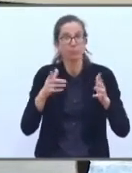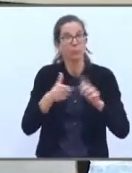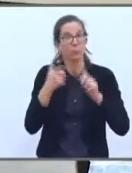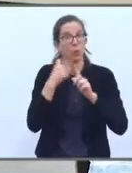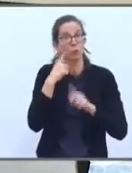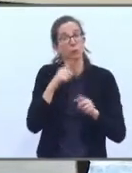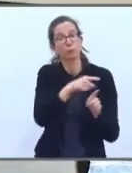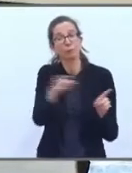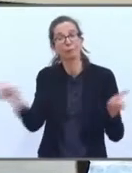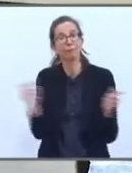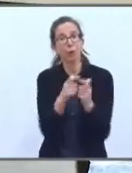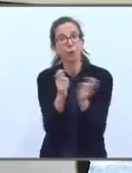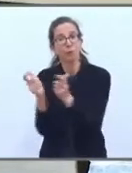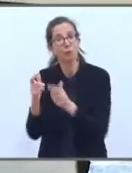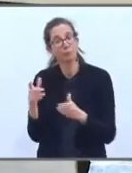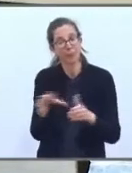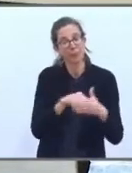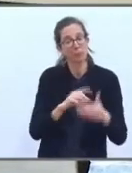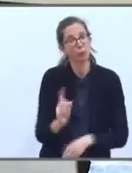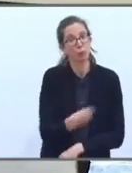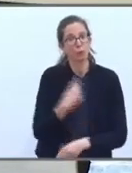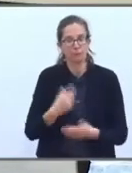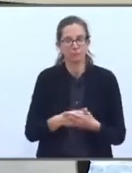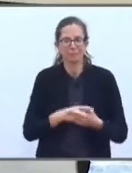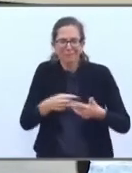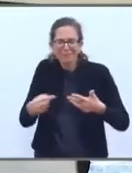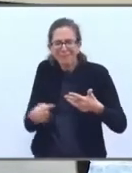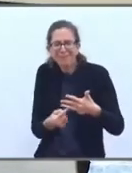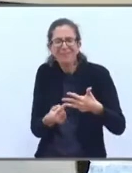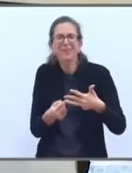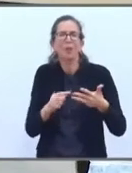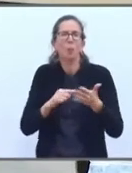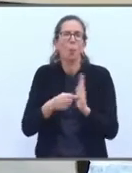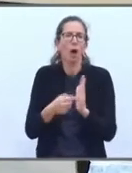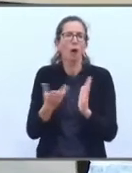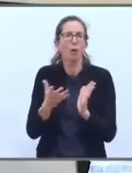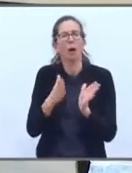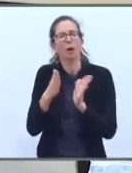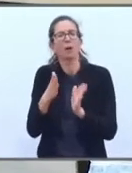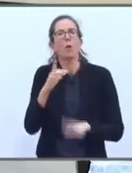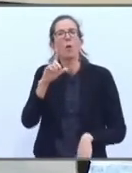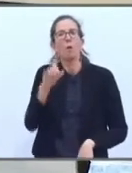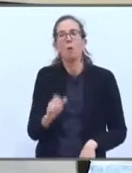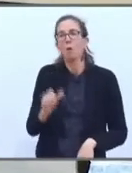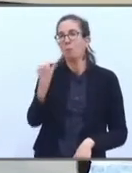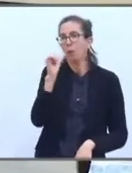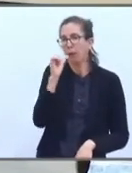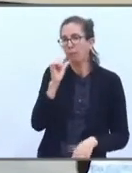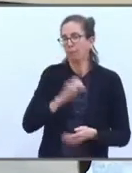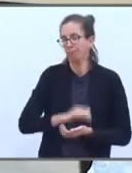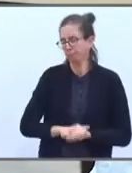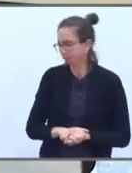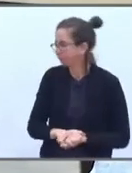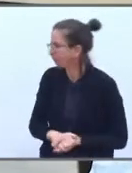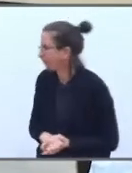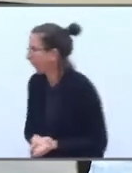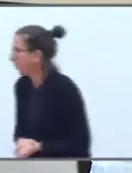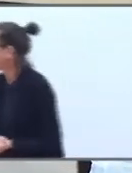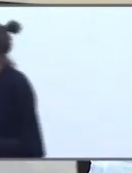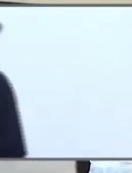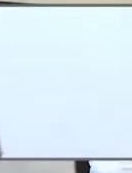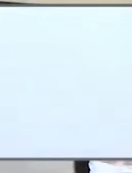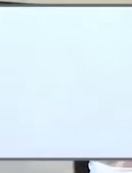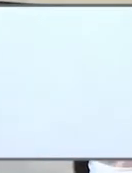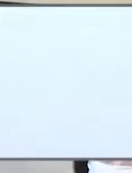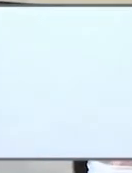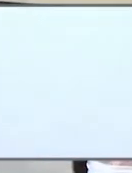Concernant la délibération suivante qui concerne l'eau potable, donc là, vous le savez, que nous ne sommes pas dans la délégation, nous sommes en régie